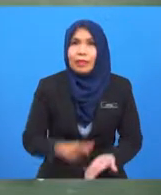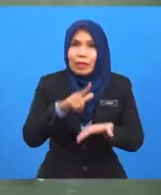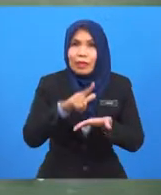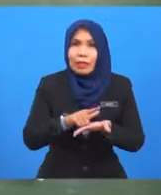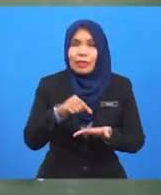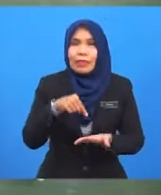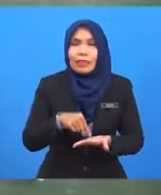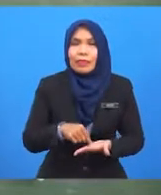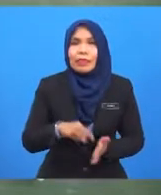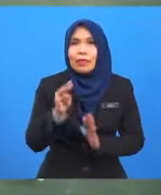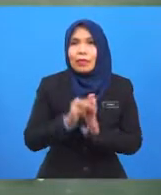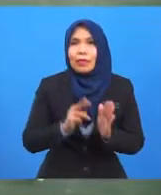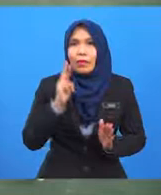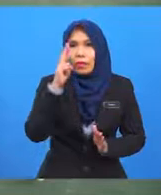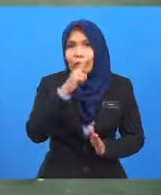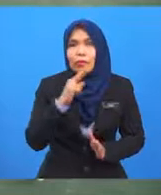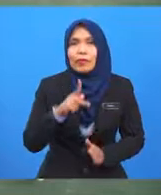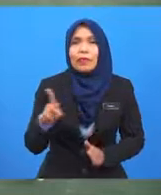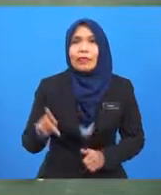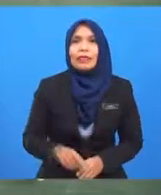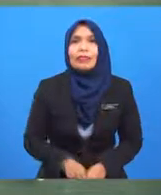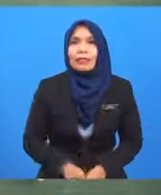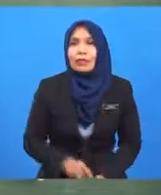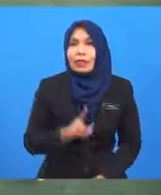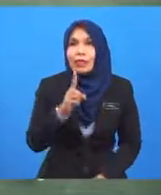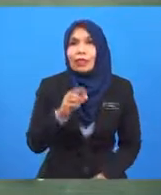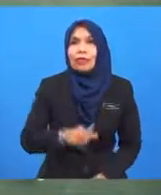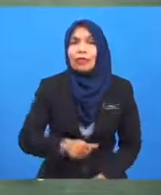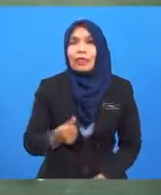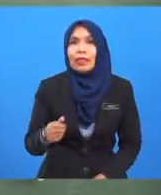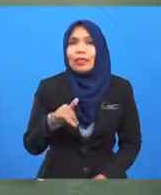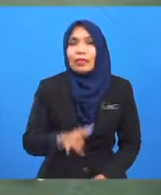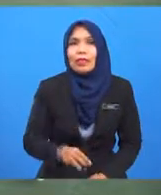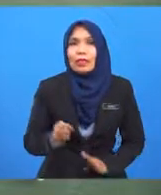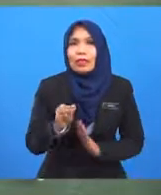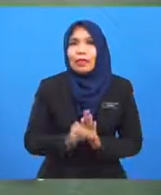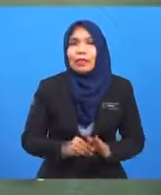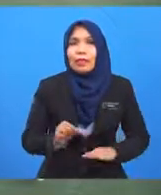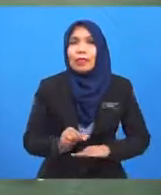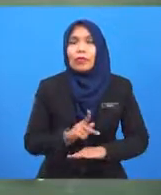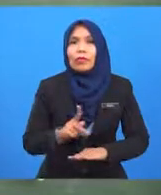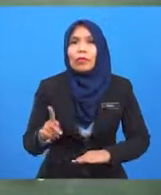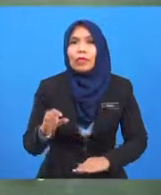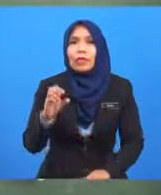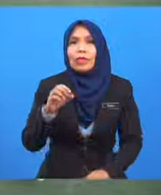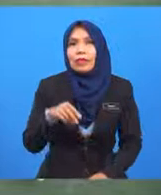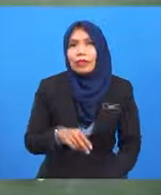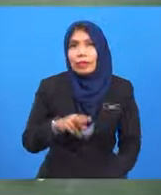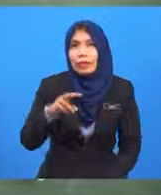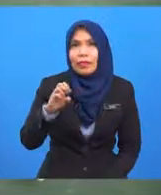ini merupakan salah satu alat yang menggunakan prinsip satah